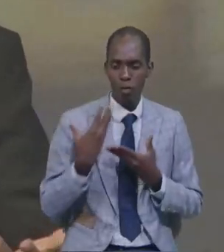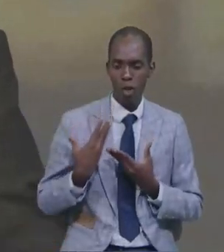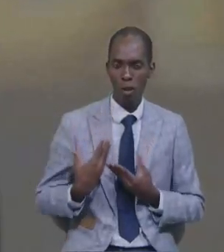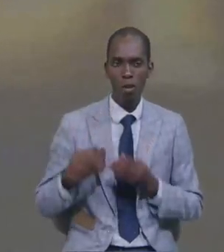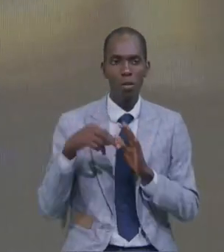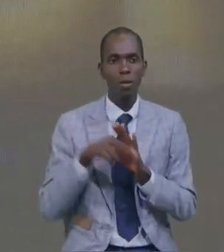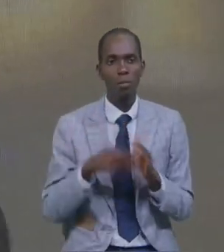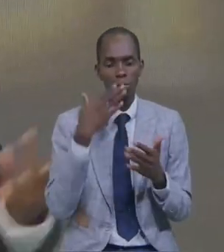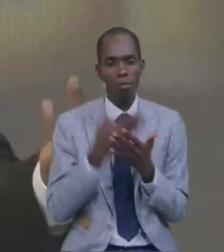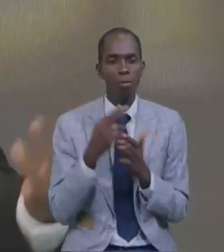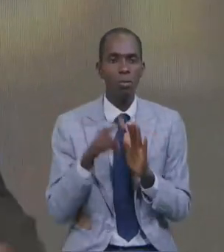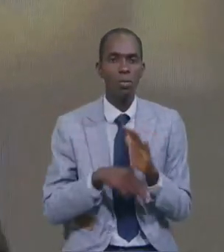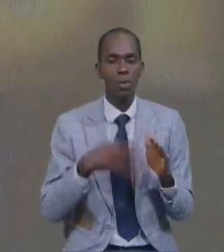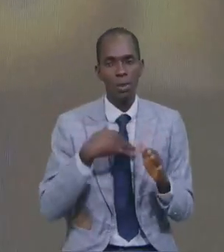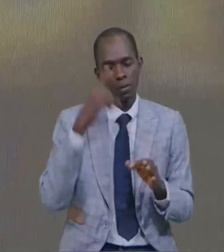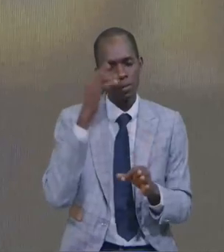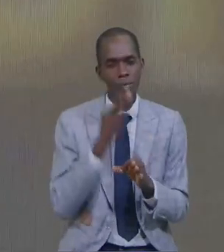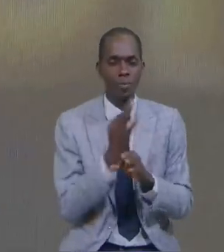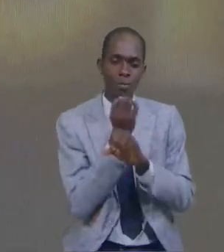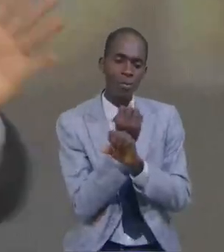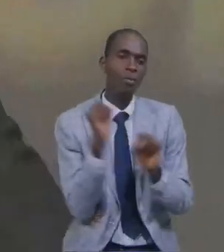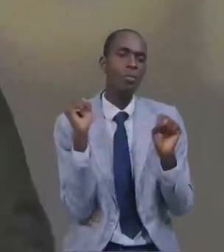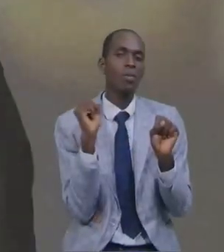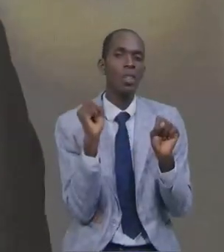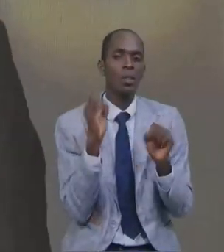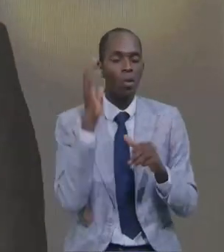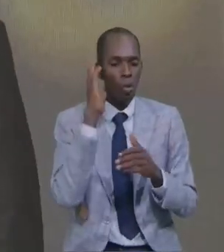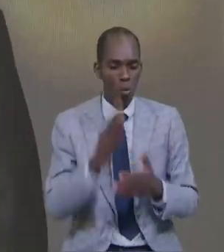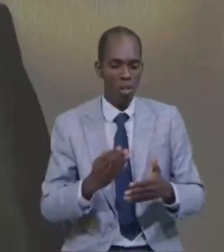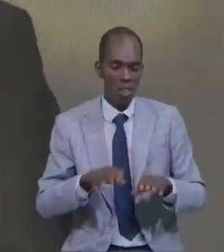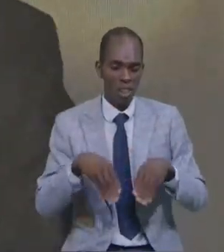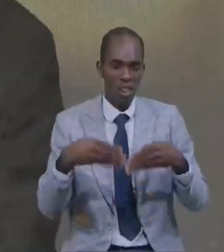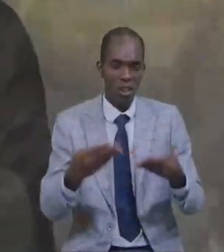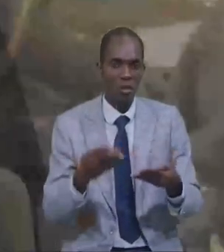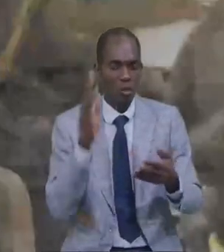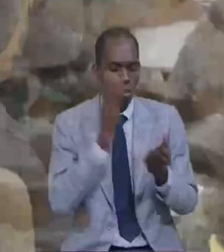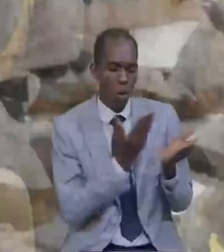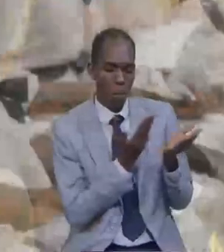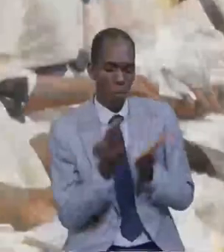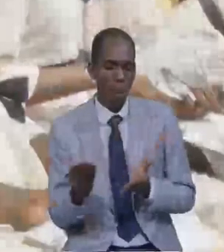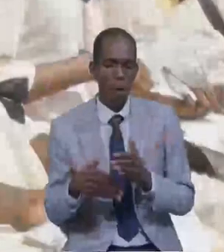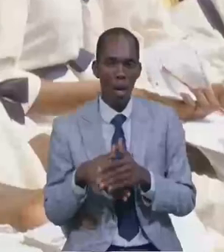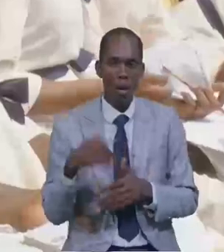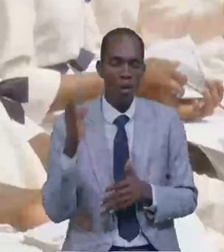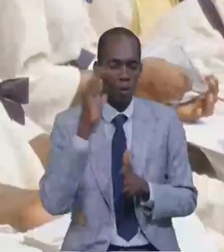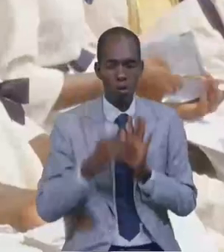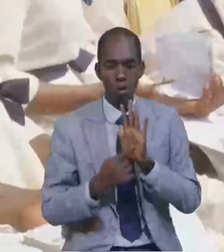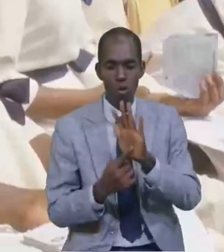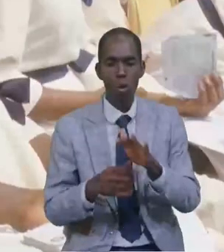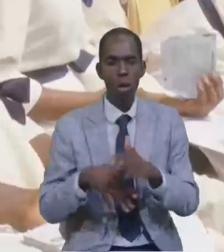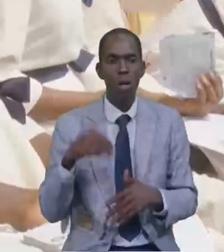engendré, naît dans ta vie, l'amour, la haine est ôtée, la joie.